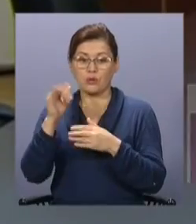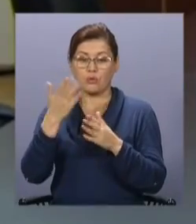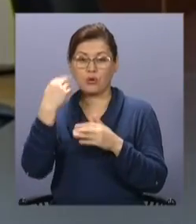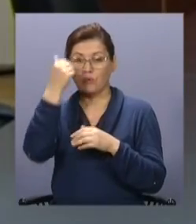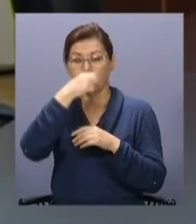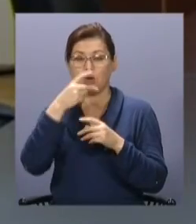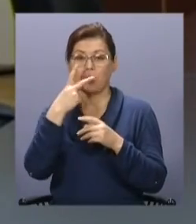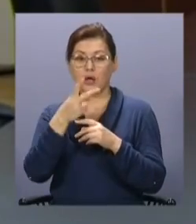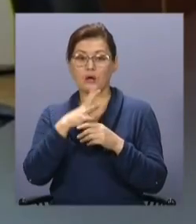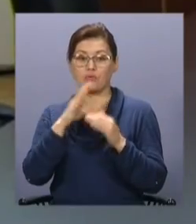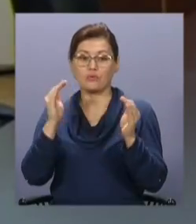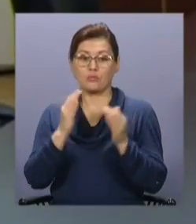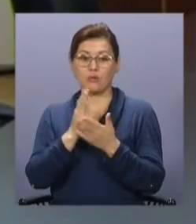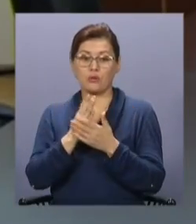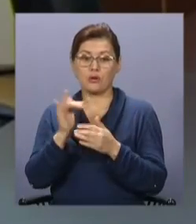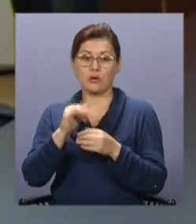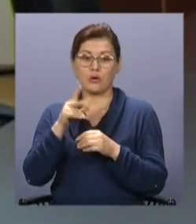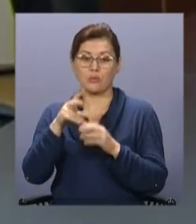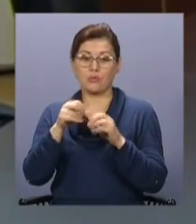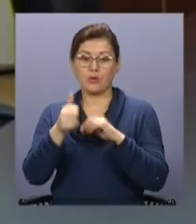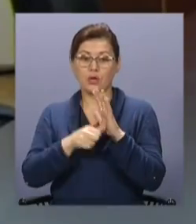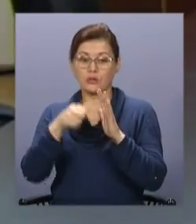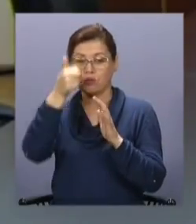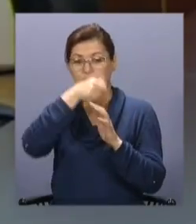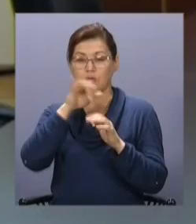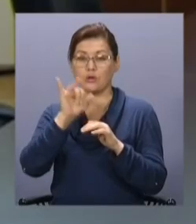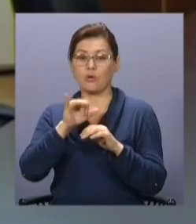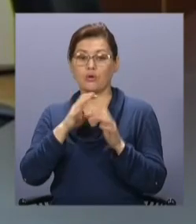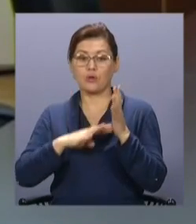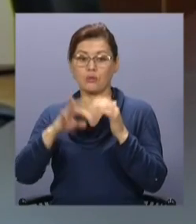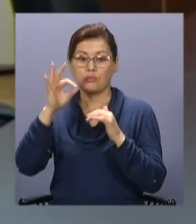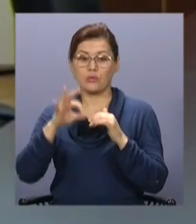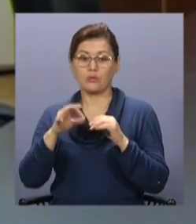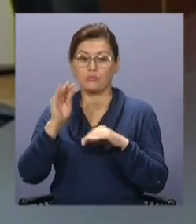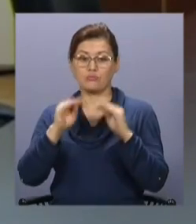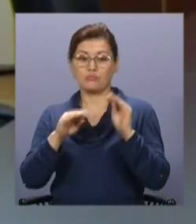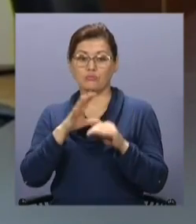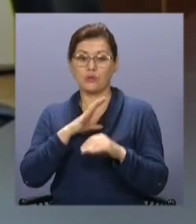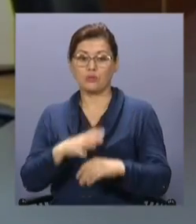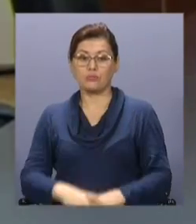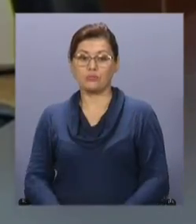жылға қарағанда төмен болып отыр. Өткені 2016 жылы ол 90% құраған болатын.